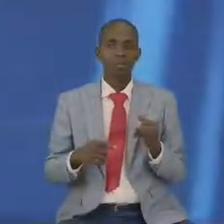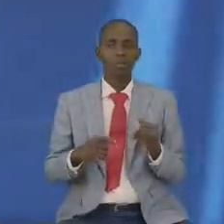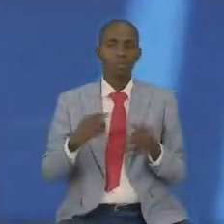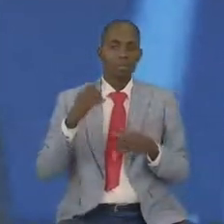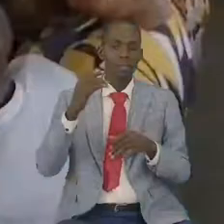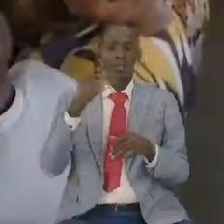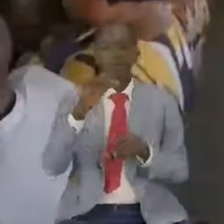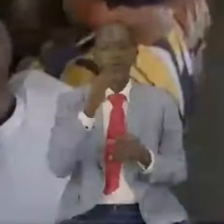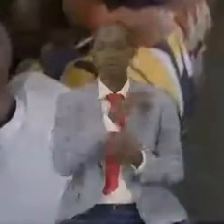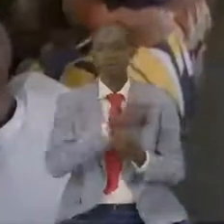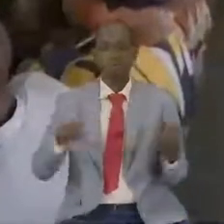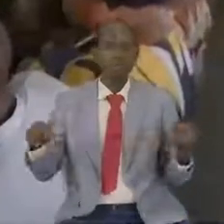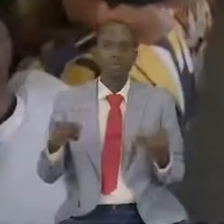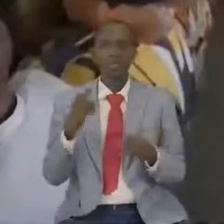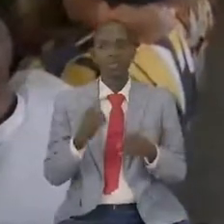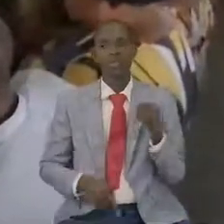votre fin.